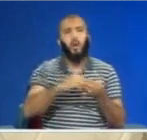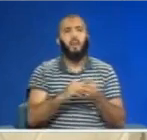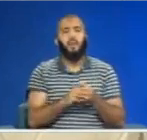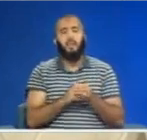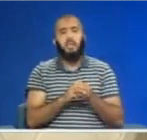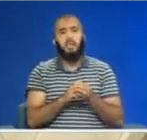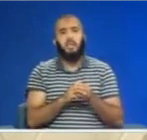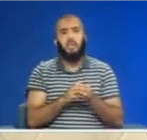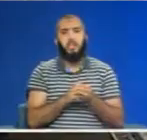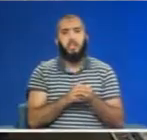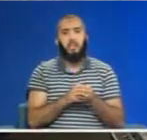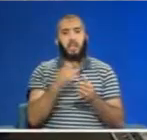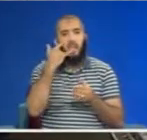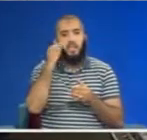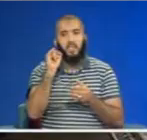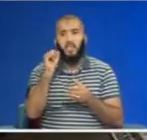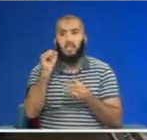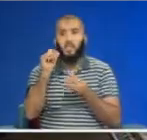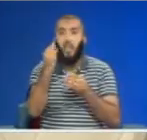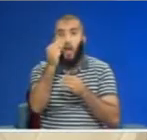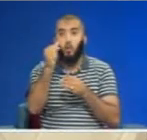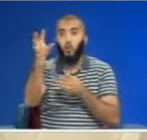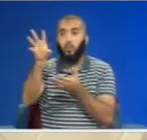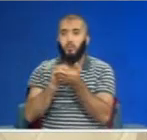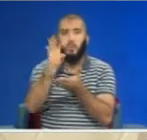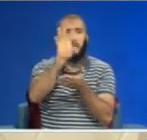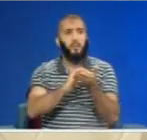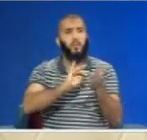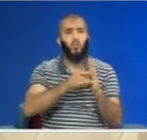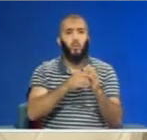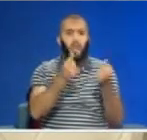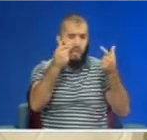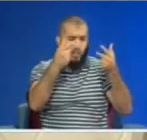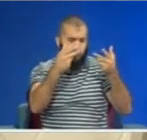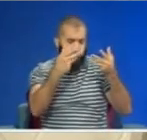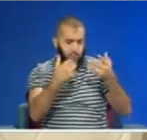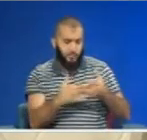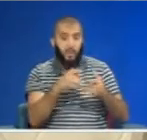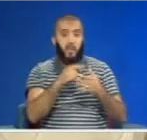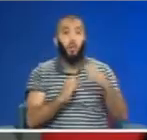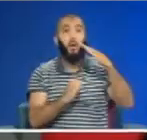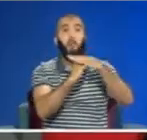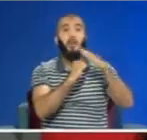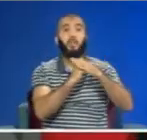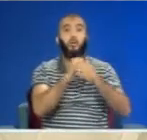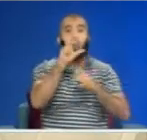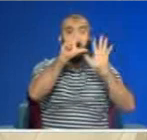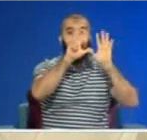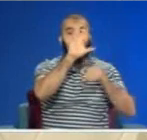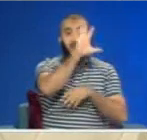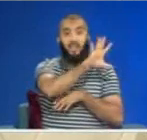إذا جمع المال لبعضه يبلغ النصاب، يصل إلى النصاب، نعم، الزكاة. نعم هذا الذي، لأن العبرة نعم